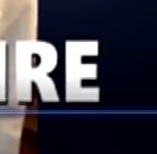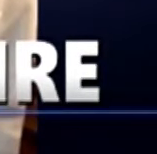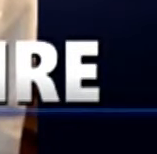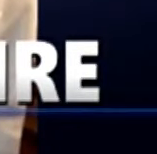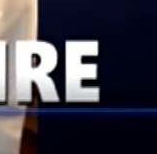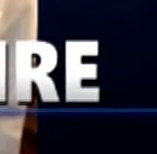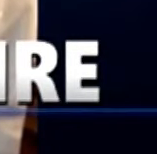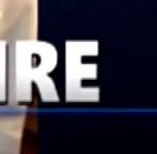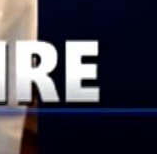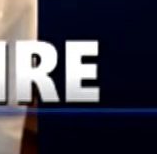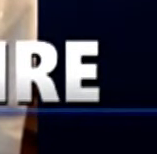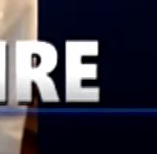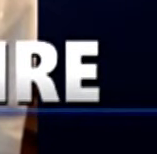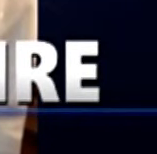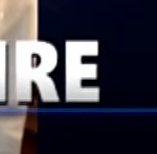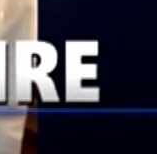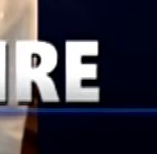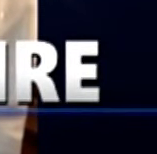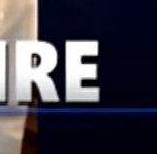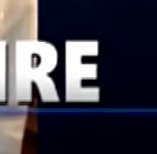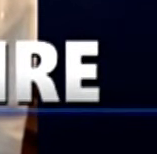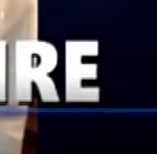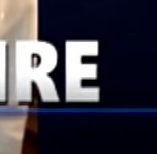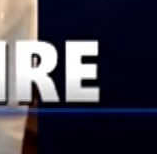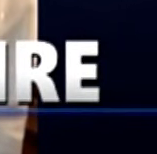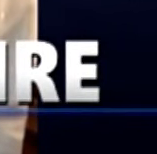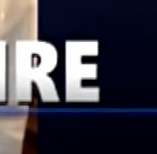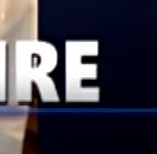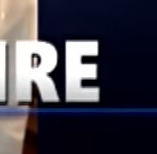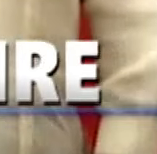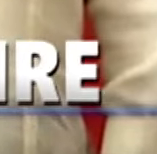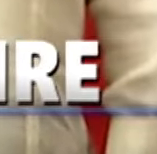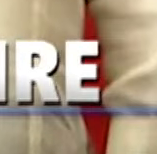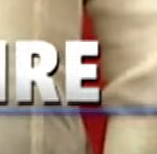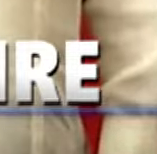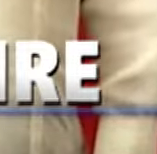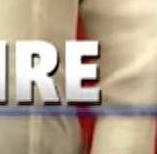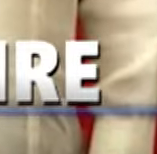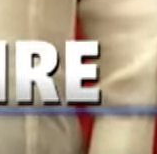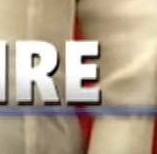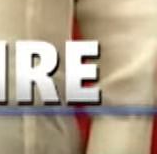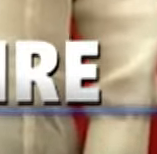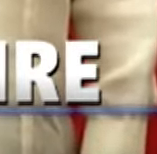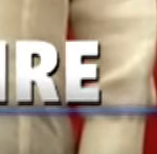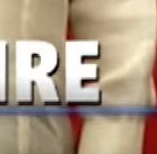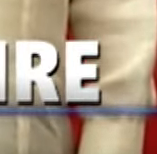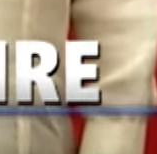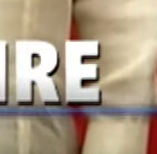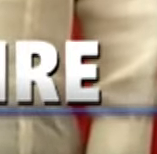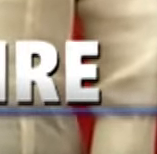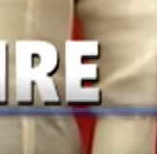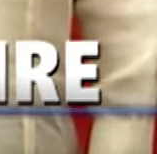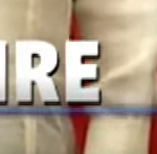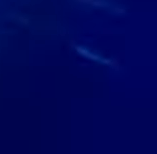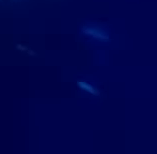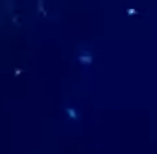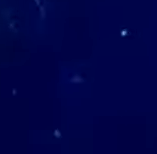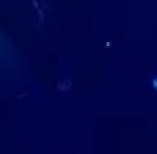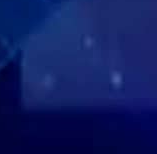Senador Mig Zubiri at Speaker Martin Romualdez nagkausap kanina at nagkasundo raw na itigil ang bangayan ng Senado at